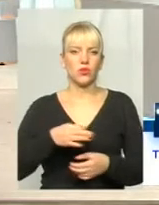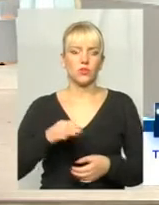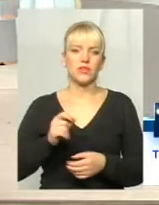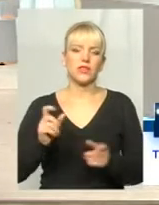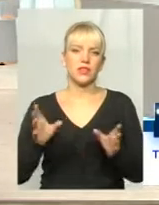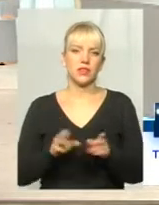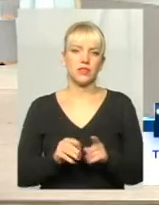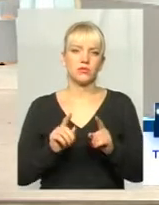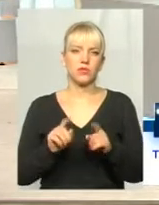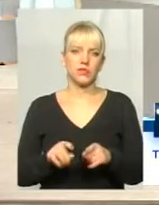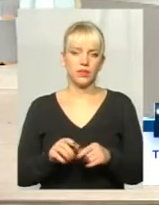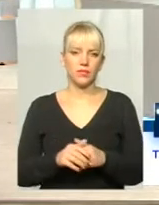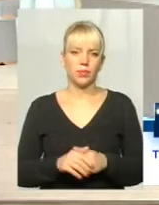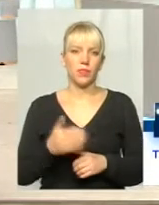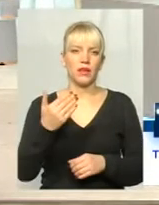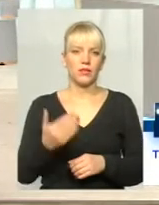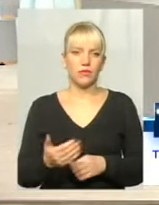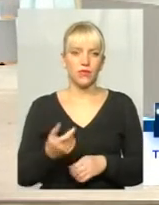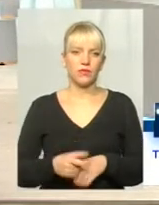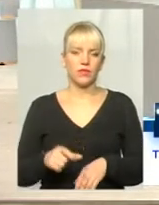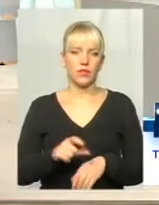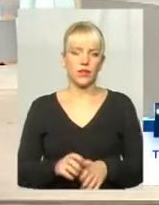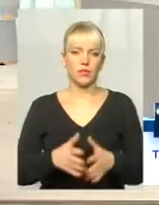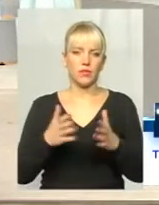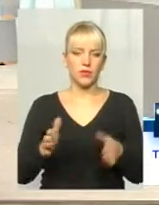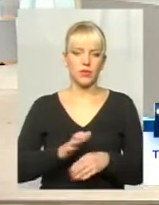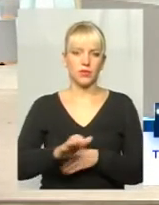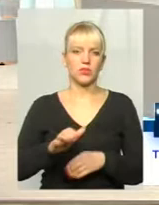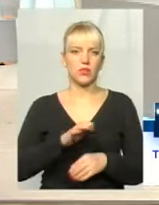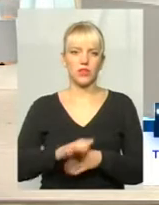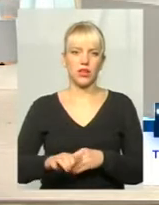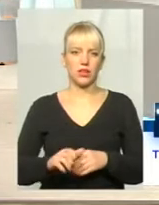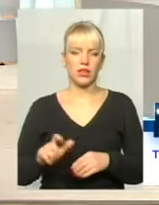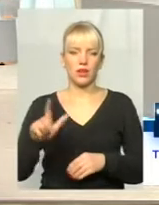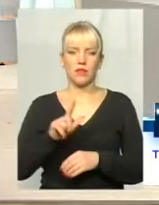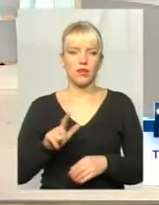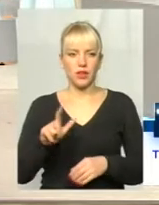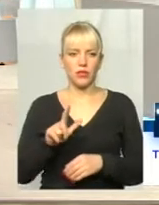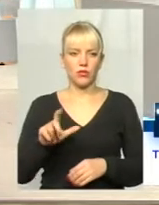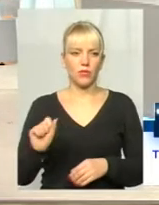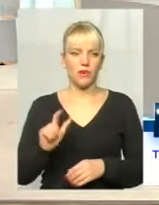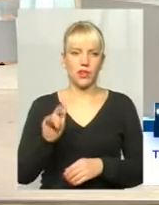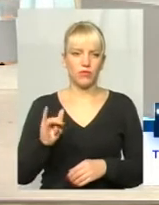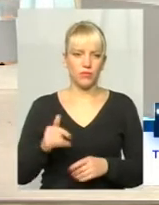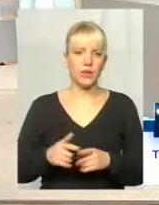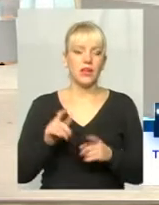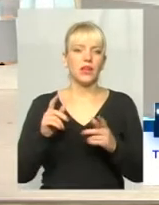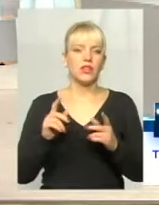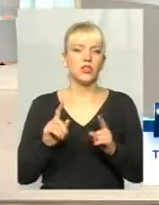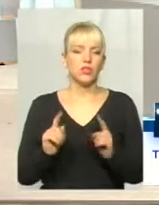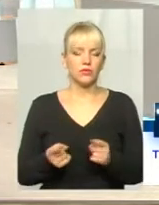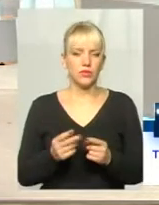з тим, ви найбільший постачальник блакитного палива. Як часто